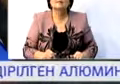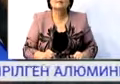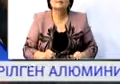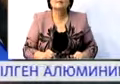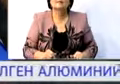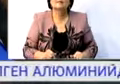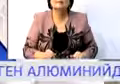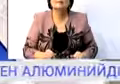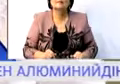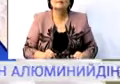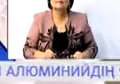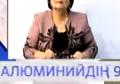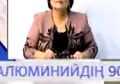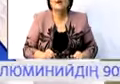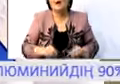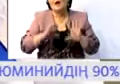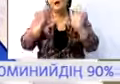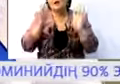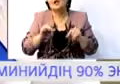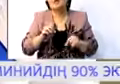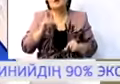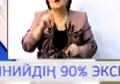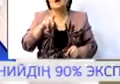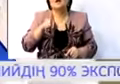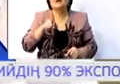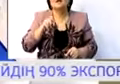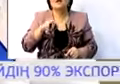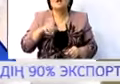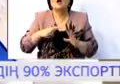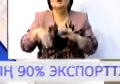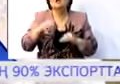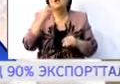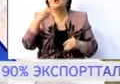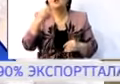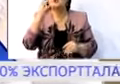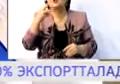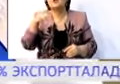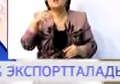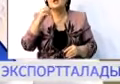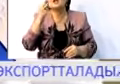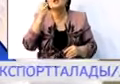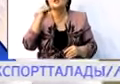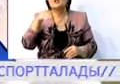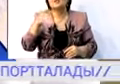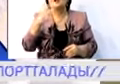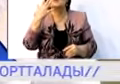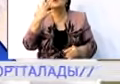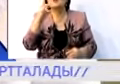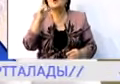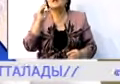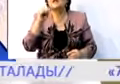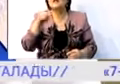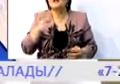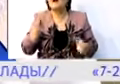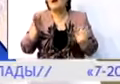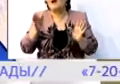қайда кеткен. Жалпы Қазалы ауданы көлемінде 23 мешіт бар. Оның 5-еуі кентте, және де